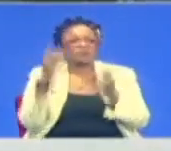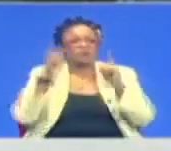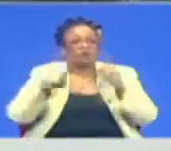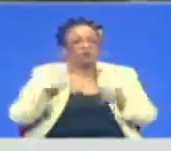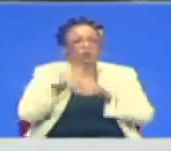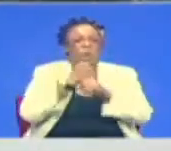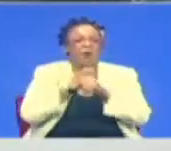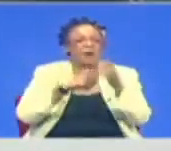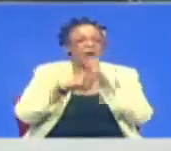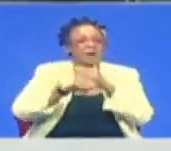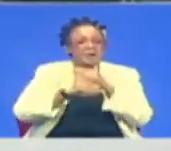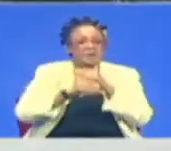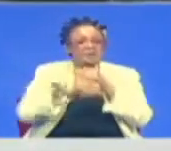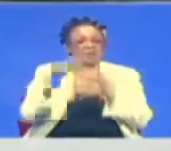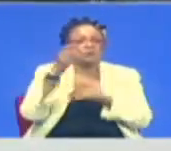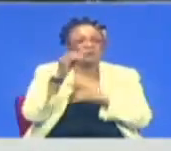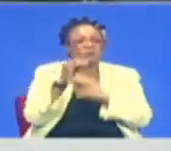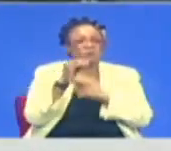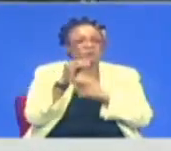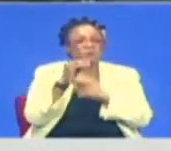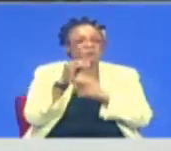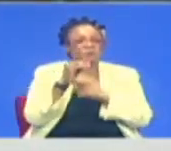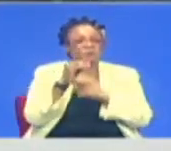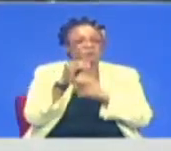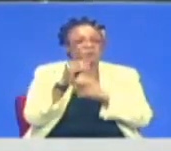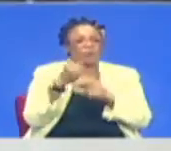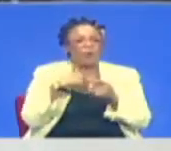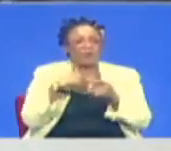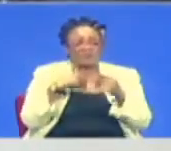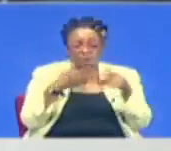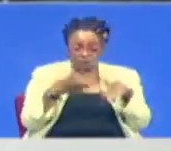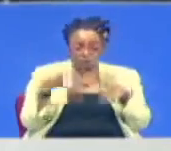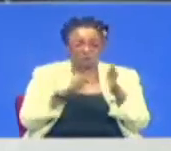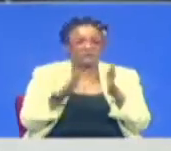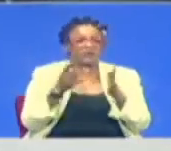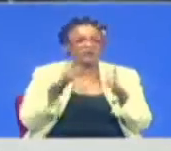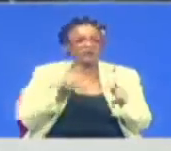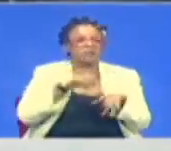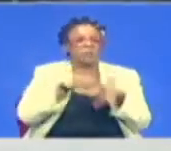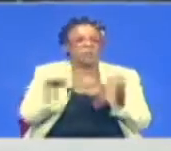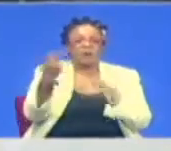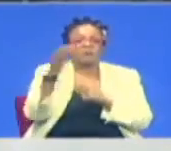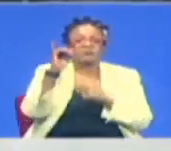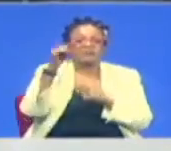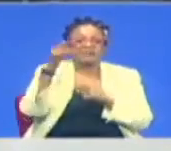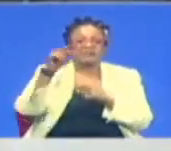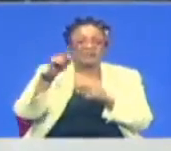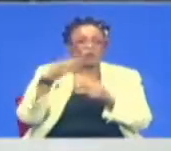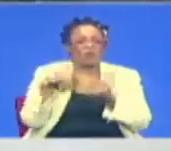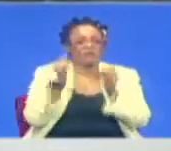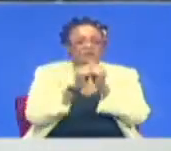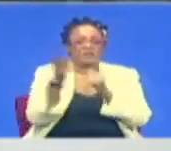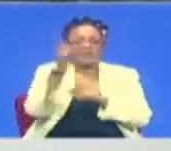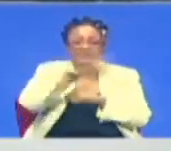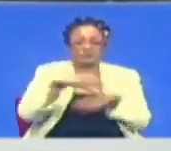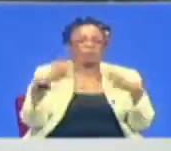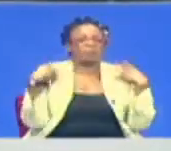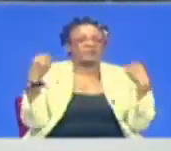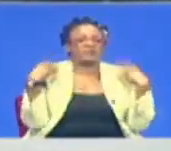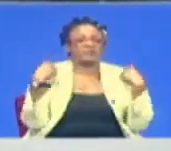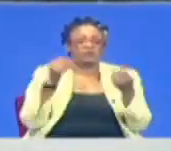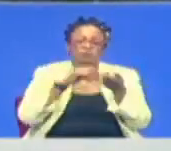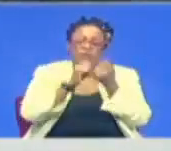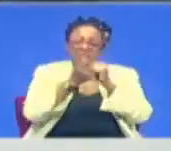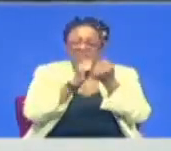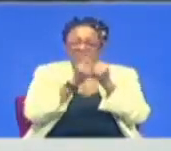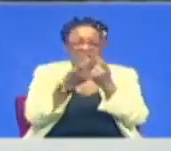zaidi. Kwa hivyo tuna bahati kubwa sana kwamba tutakuwa tunaelekea kule Iten, tuna kama siku 10 kule ya kuweza kufanya mazoezi, turekebishe mambo